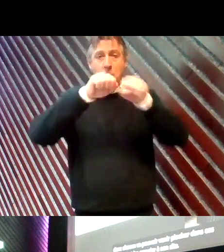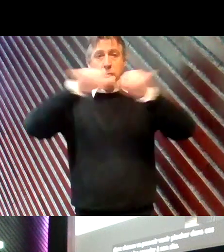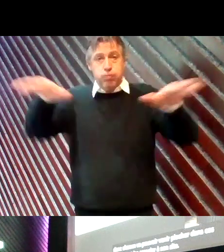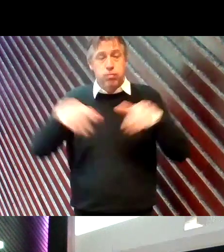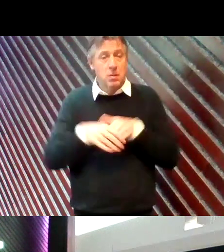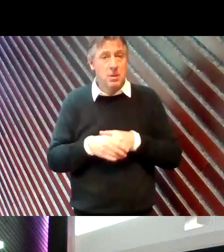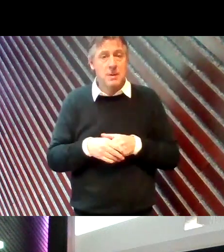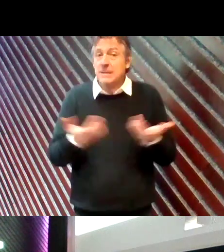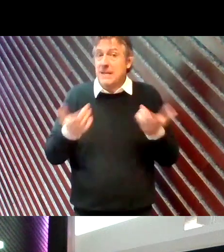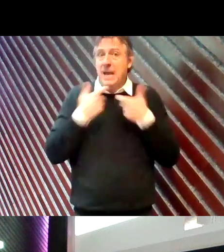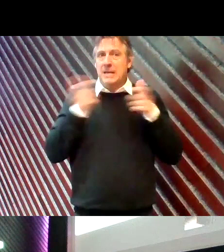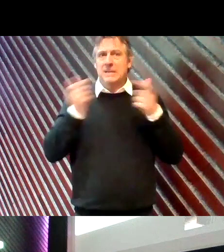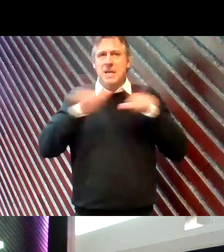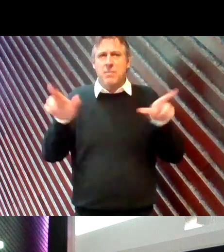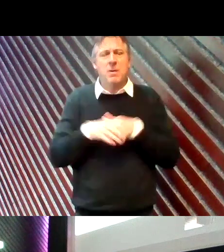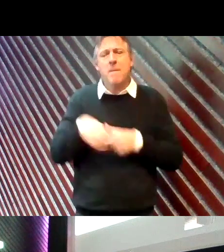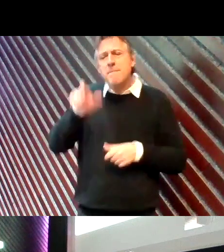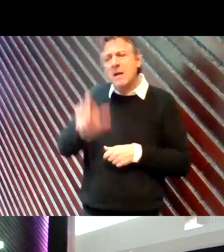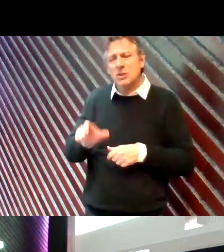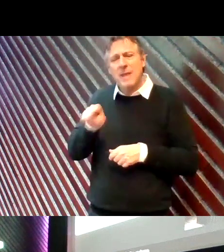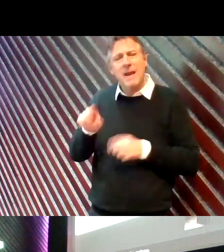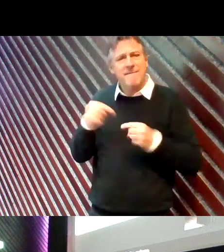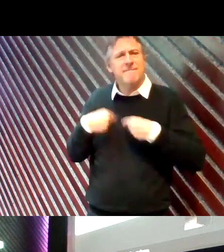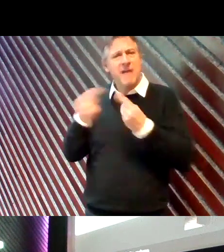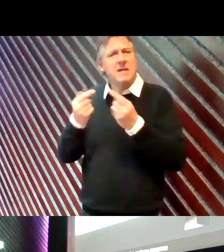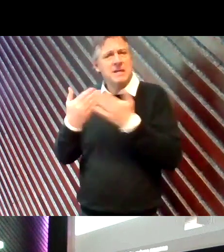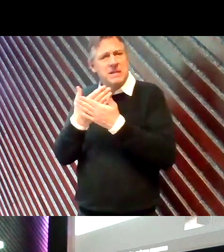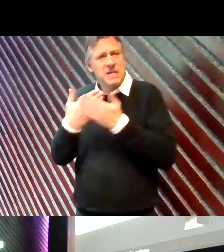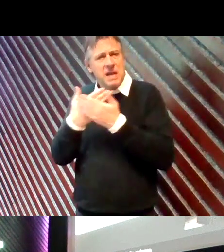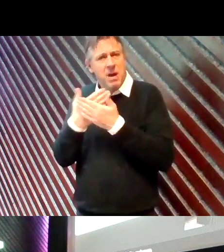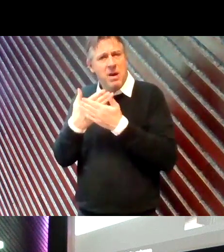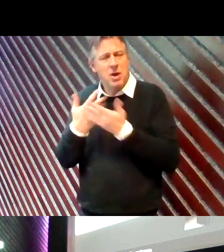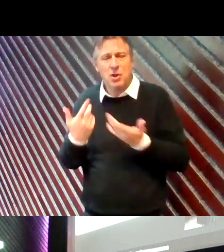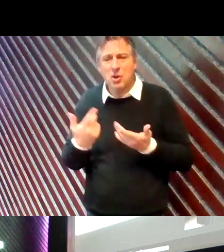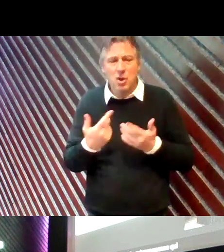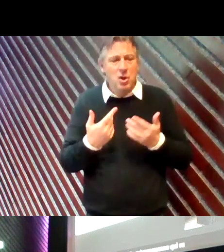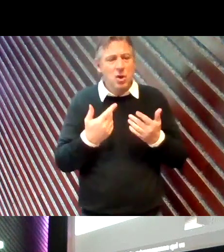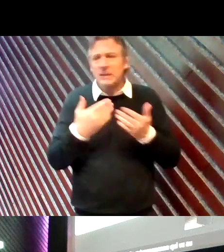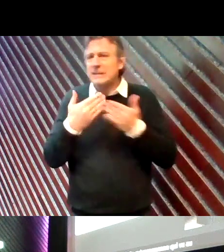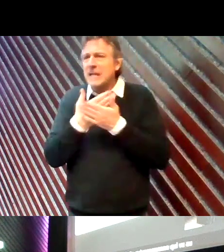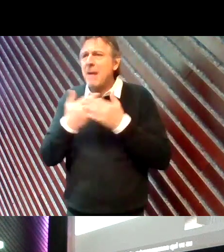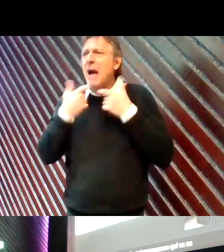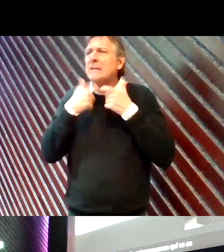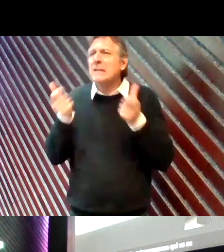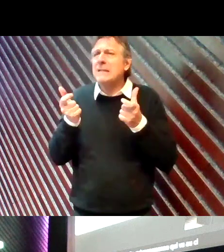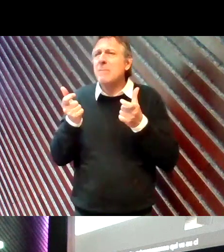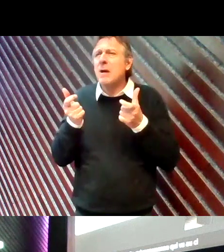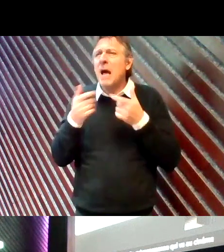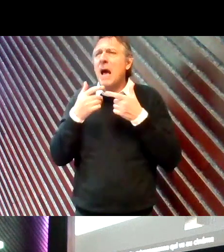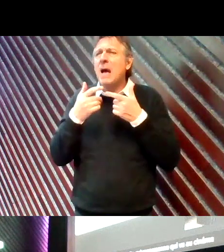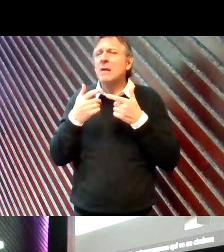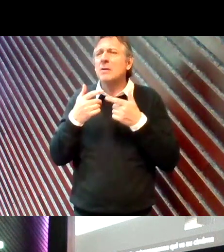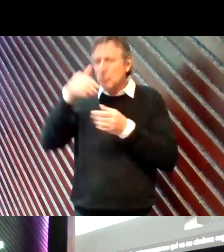souhaite c'est qu'une personne encore une fois qui va aller au cinéma elle aille pas regarder l'information si le cinéma est accessible sur Accès